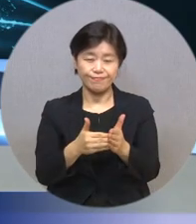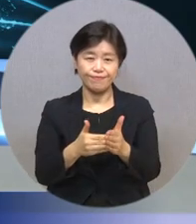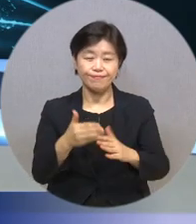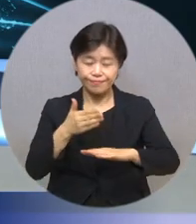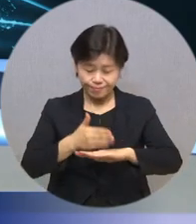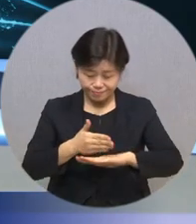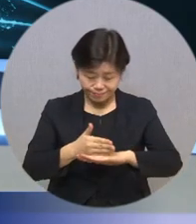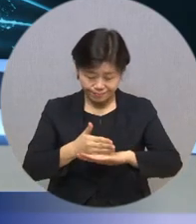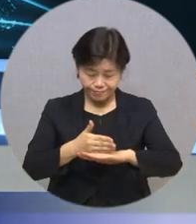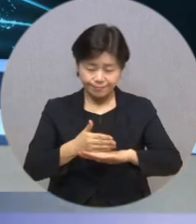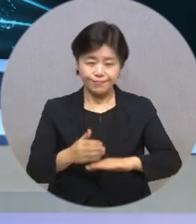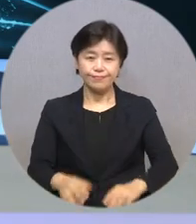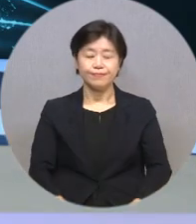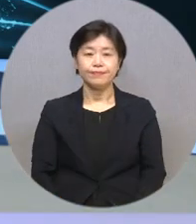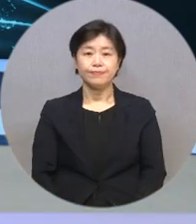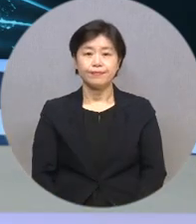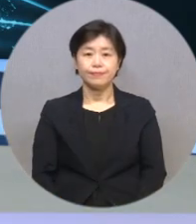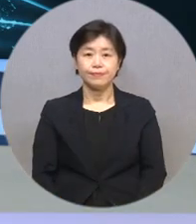여러분 고맙습니다